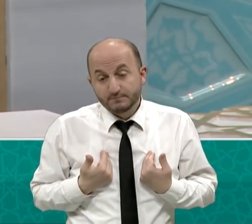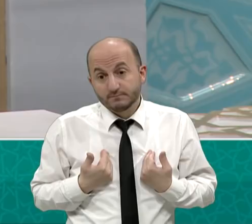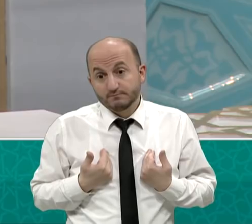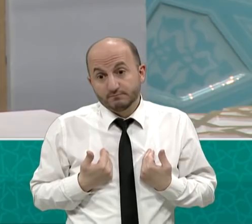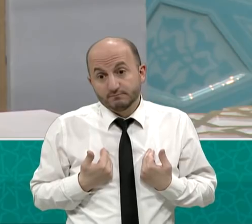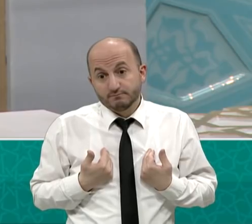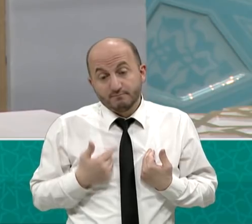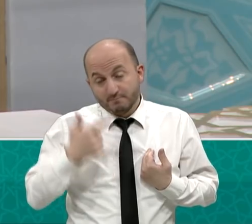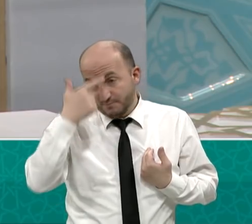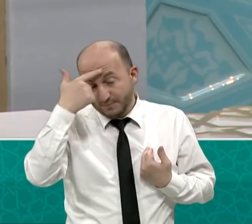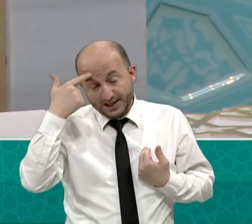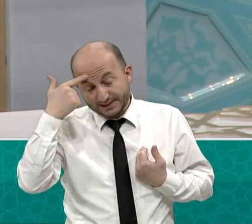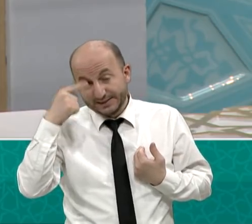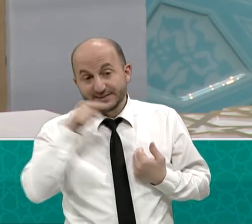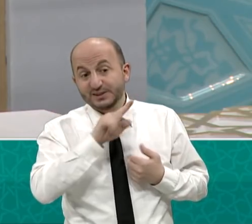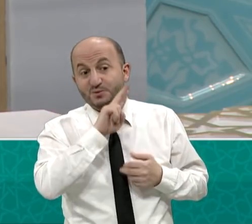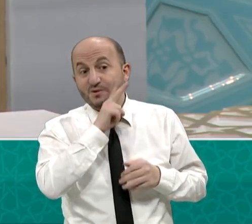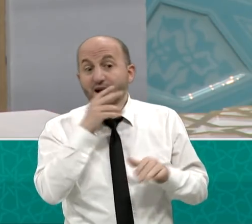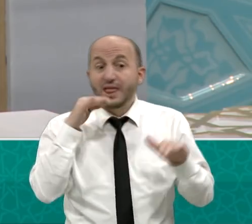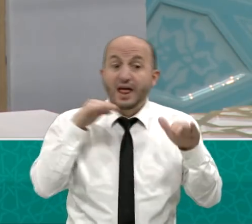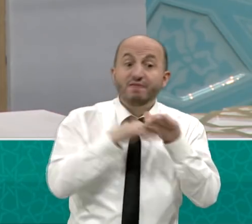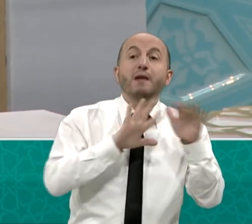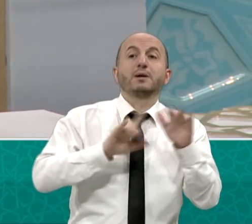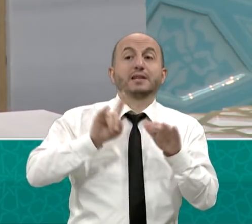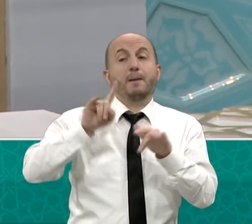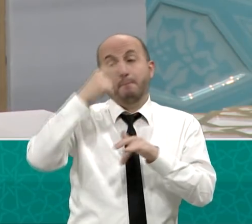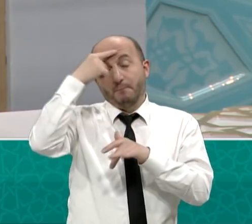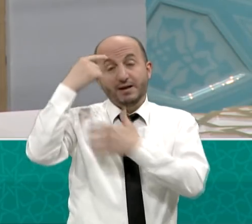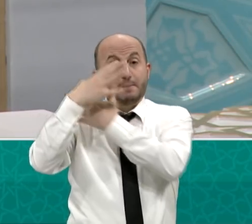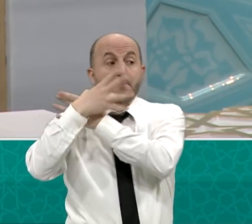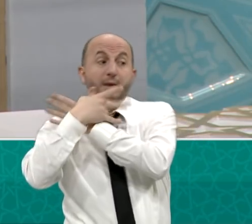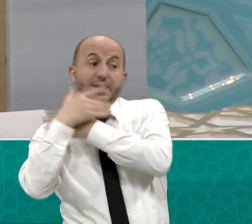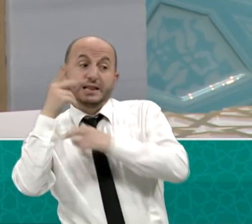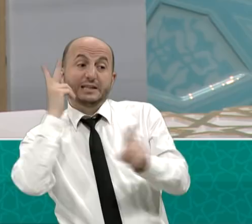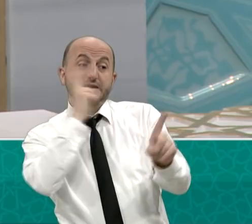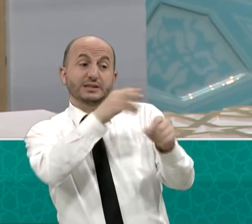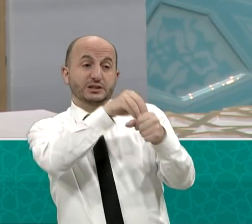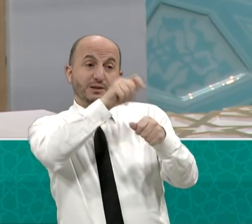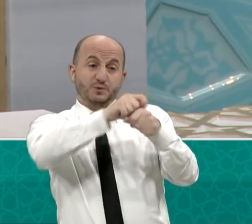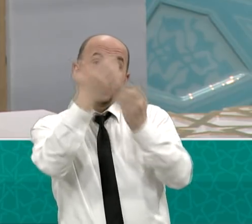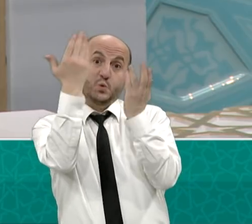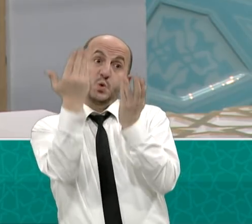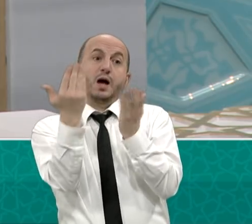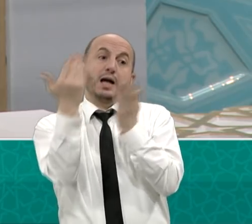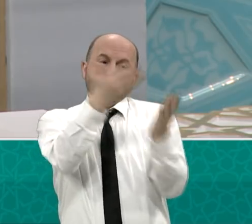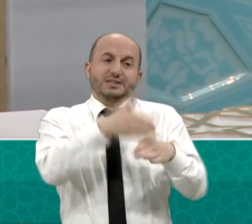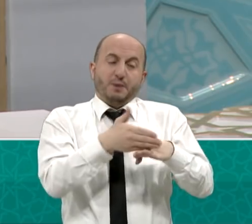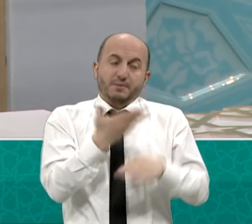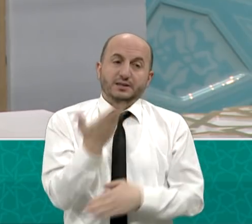bu senin günahlara dalmaman, meleklerin senin için yaptığı duanın bir sonucu da